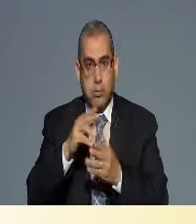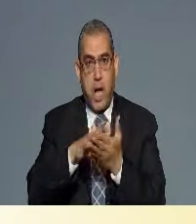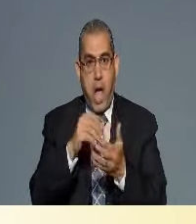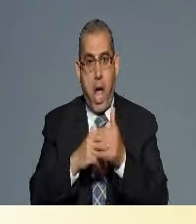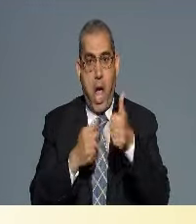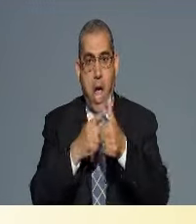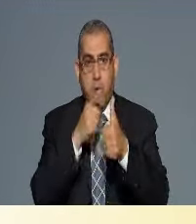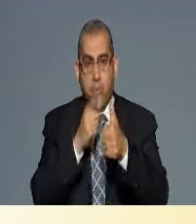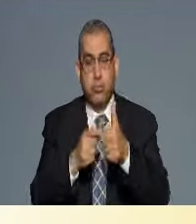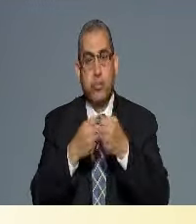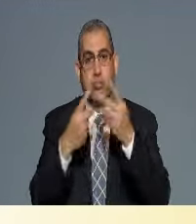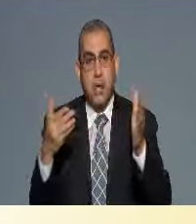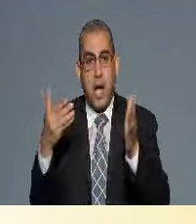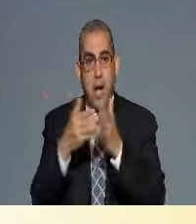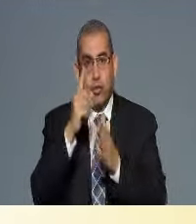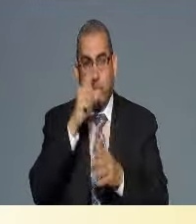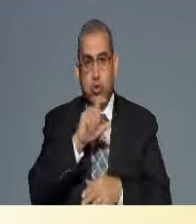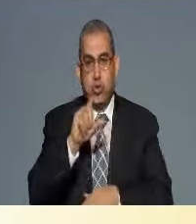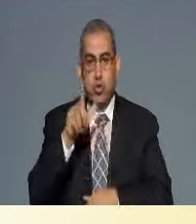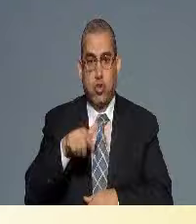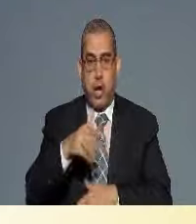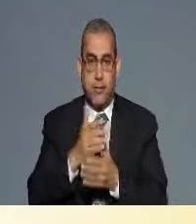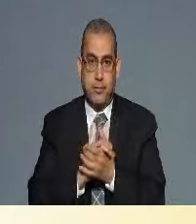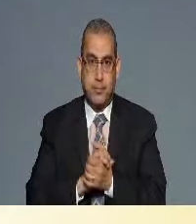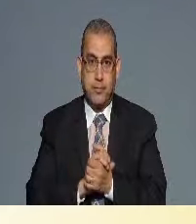الله انتهاء في حوالي سيادتك 16 شهر.